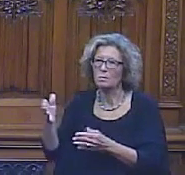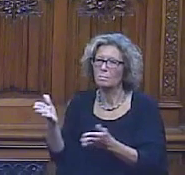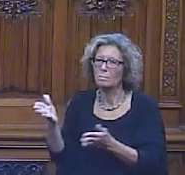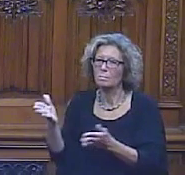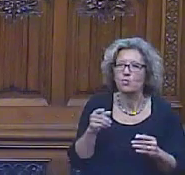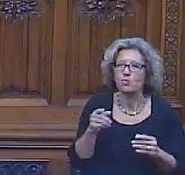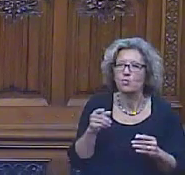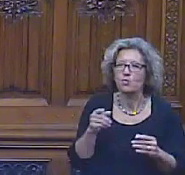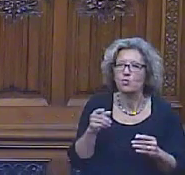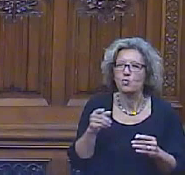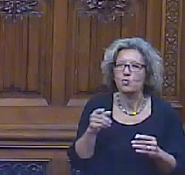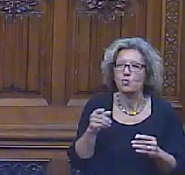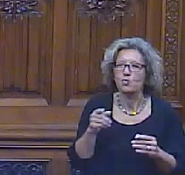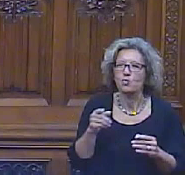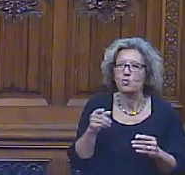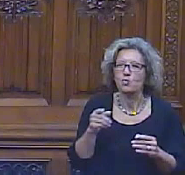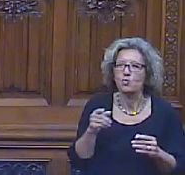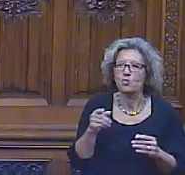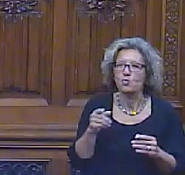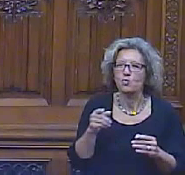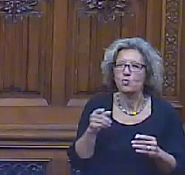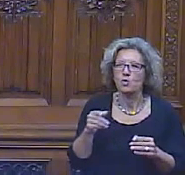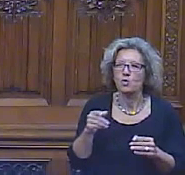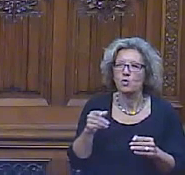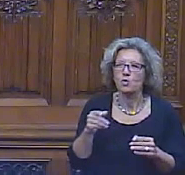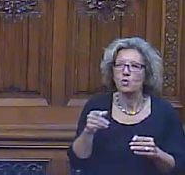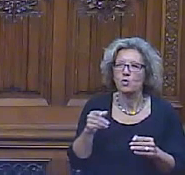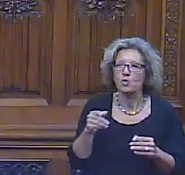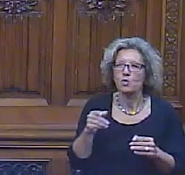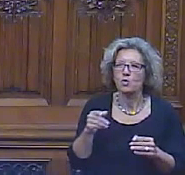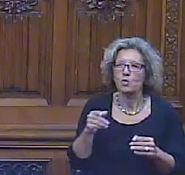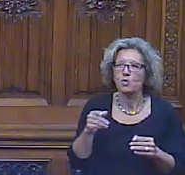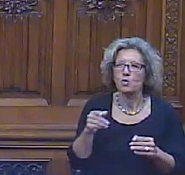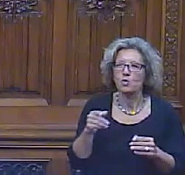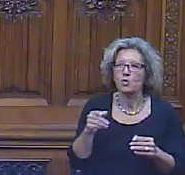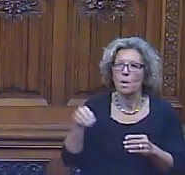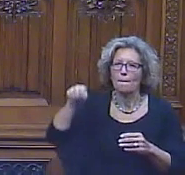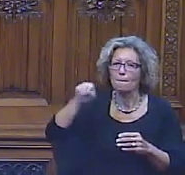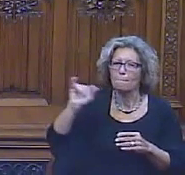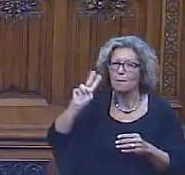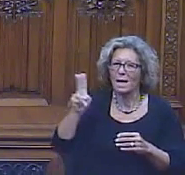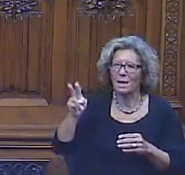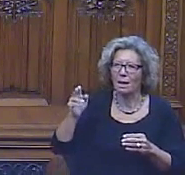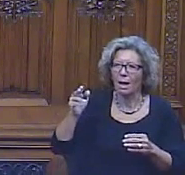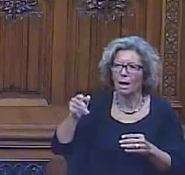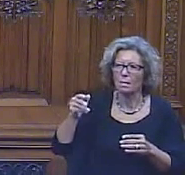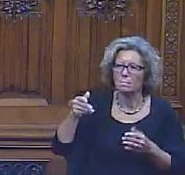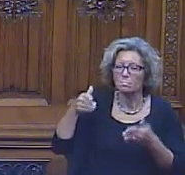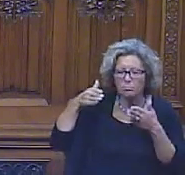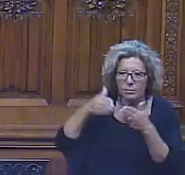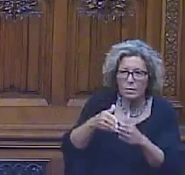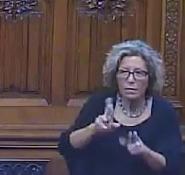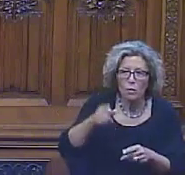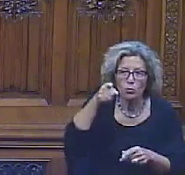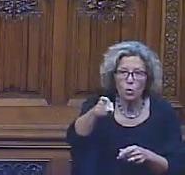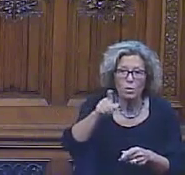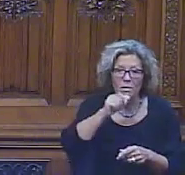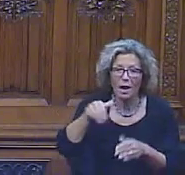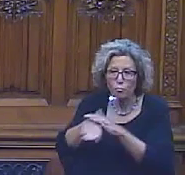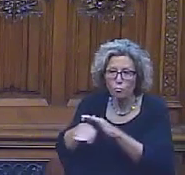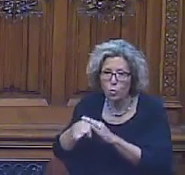klimatisierte Luxuszelte für die Mekka-Pilger sind seinen vergönnt. Glaube ich, braucht man 2 oder 3 Wochen im Jahr. Warum sind dort keine